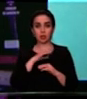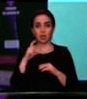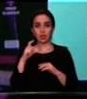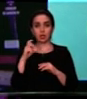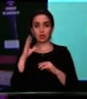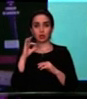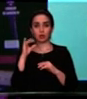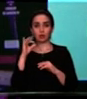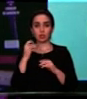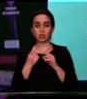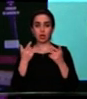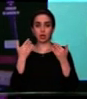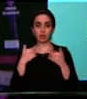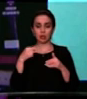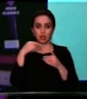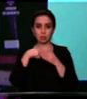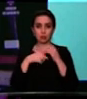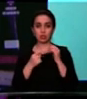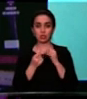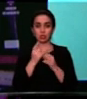evokaryot organizmlar kelib chiqqan.